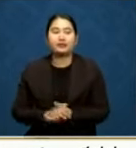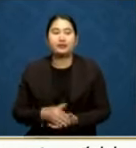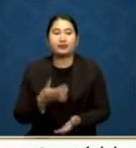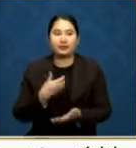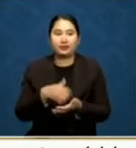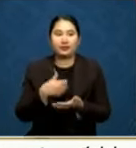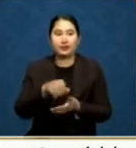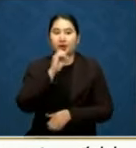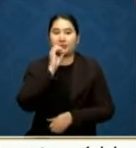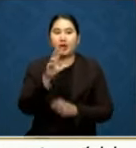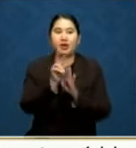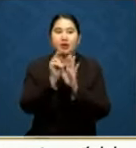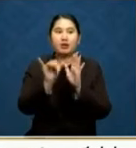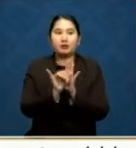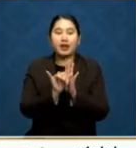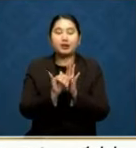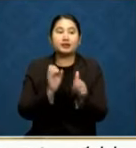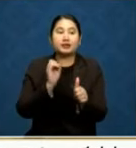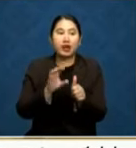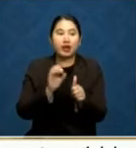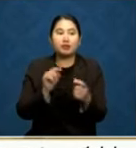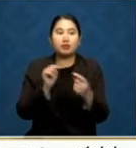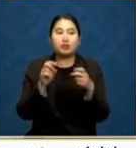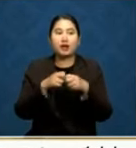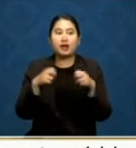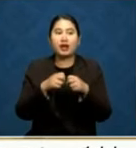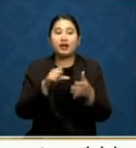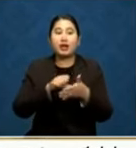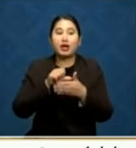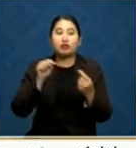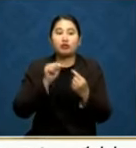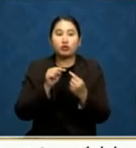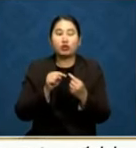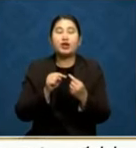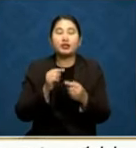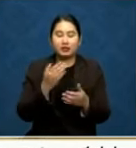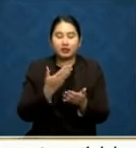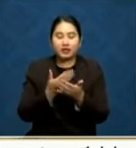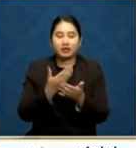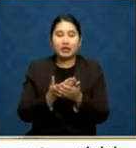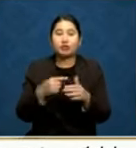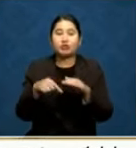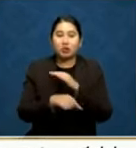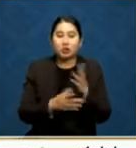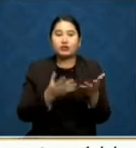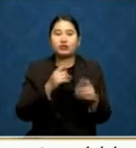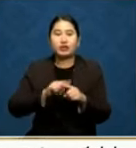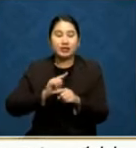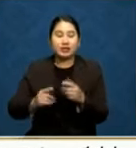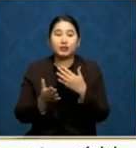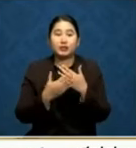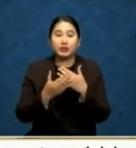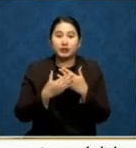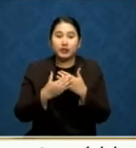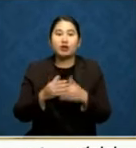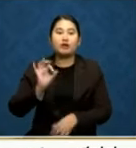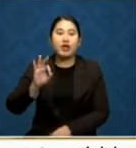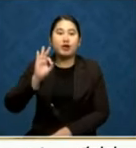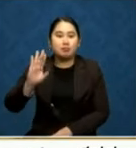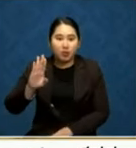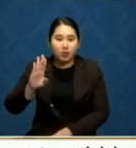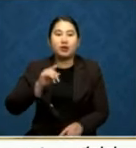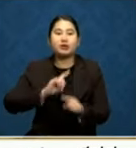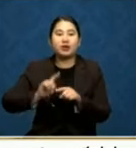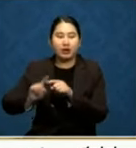รกครั ขอเสนนยปลายของท่านดานมาตรการเพื่อแก้ปัหากภัทกหทางกเงินอัี้ดีมากนะครับการเตือนภัย Facebook, FAT,